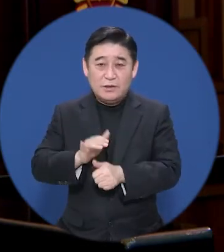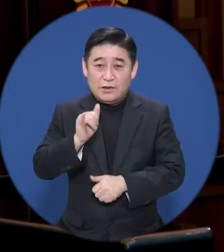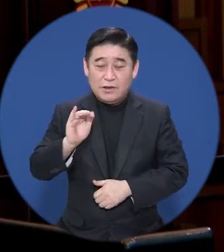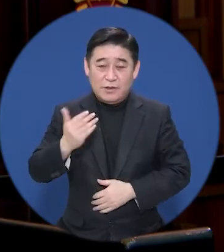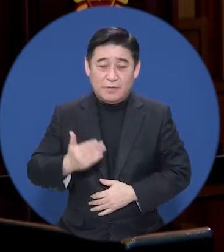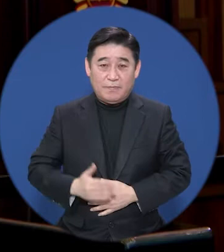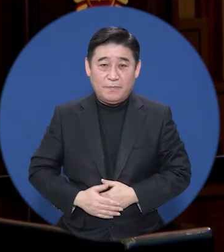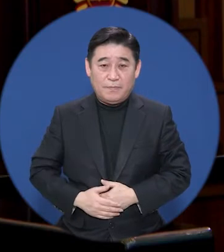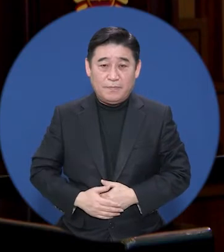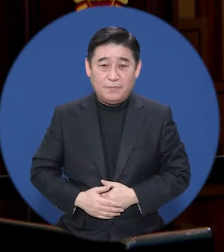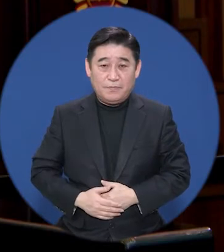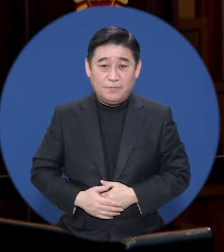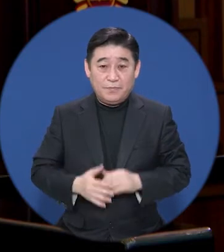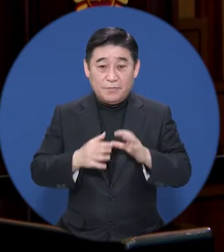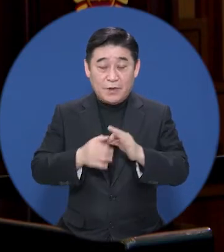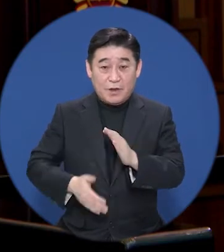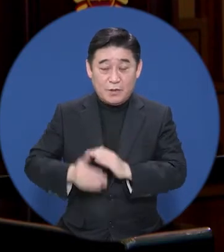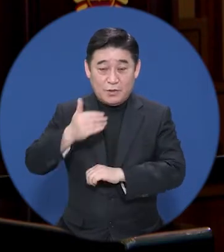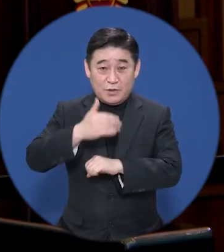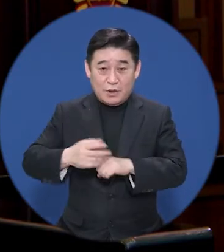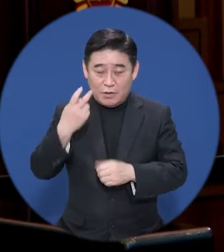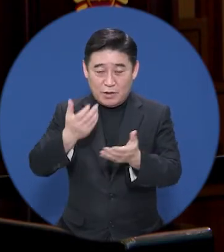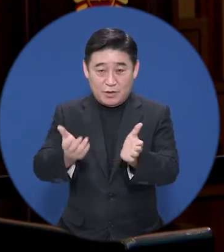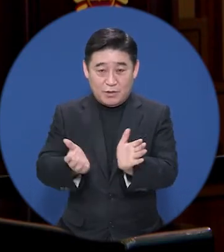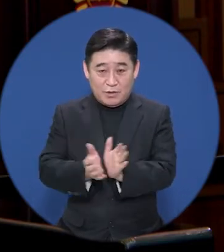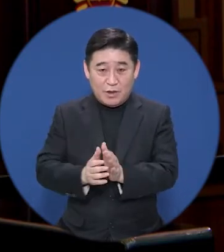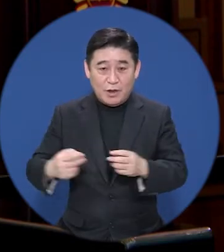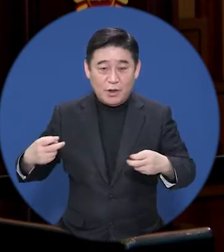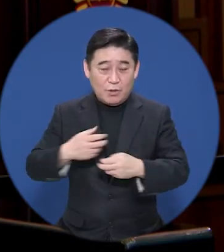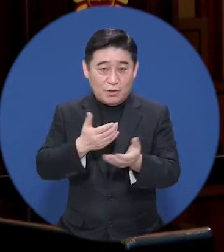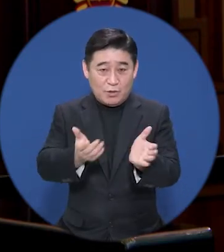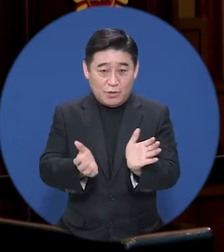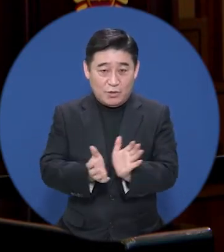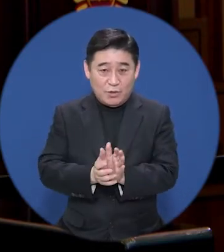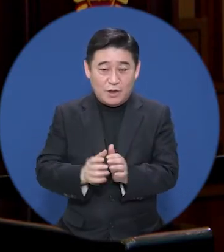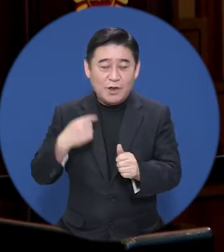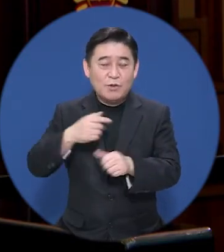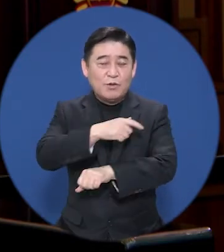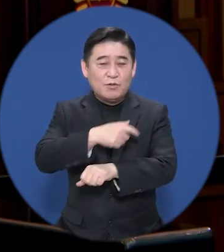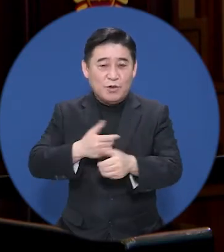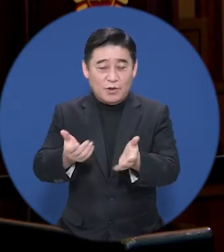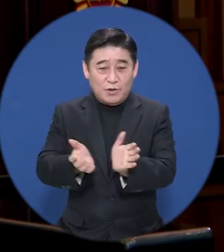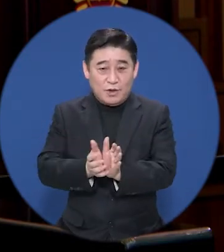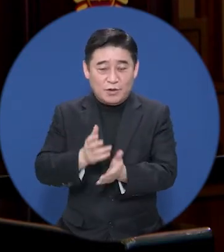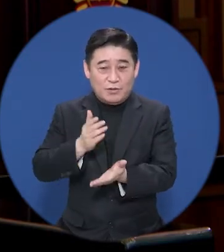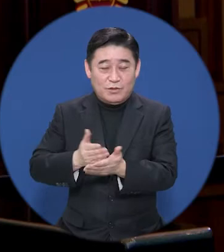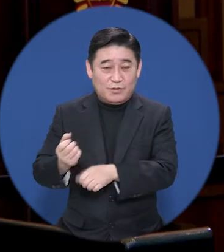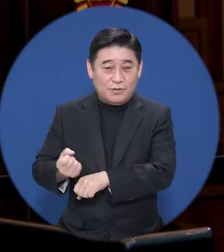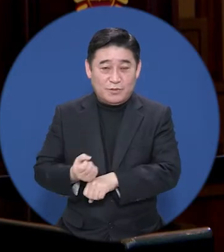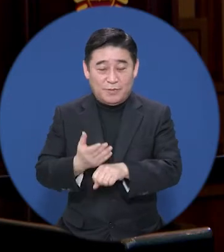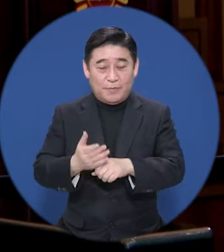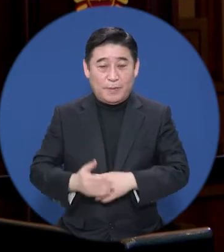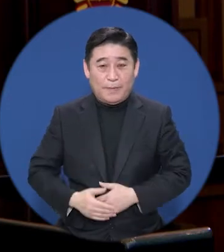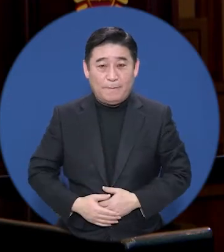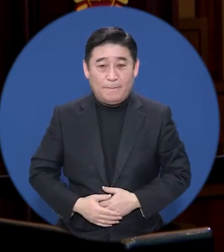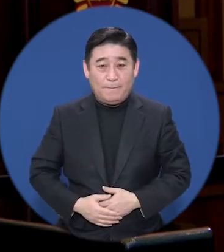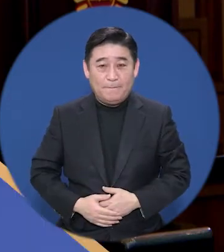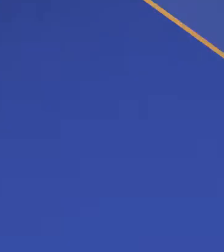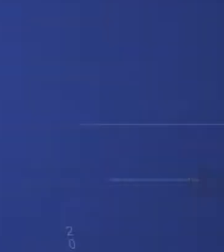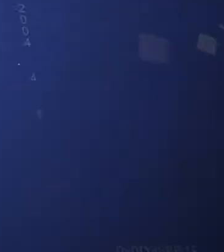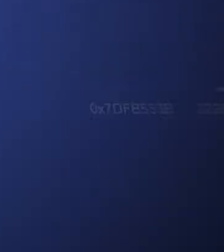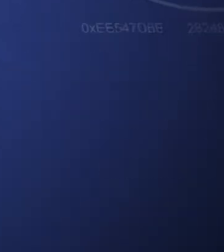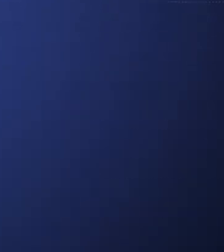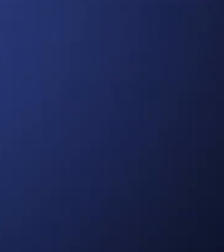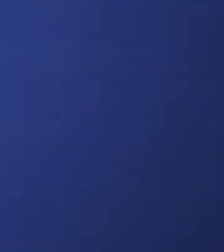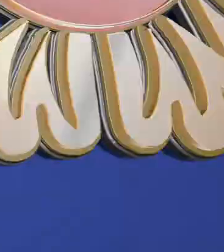이루어지게 되는데요. 계속해서 도시계획관리위원회와 교통위원회, 교육위원회 소식까지 전해드리겠습니다.